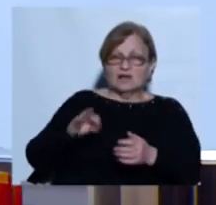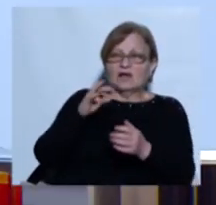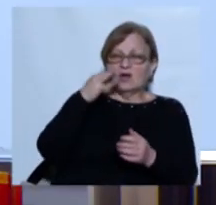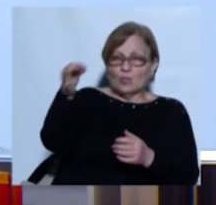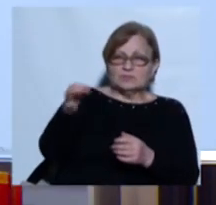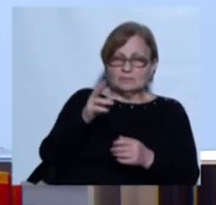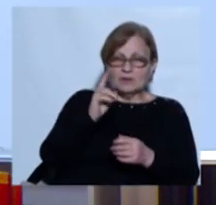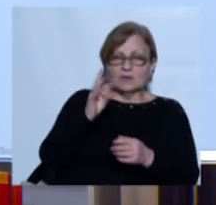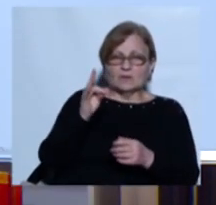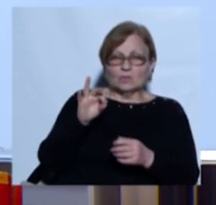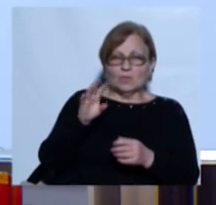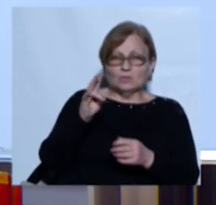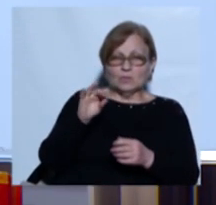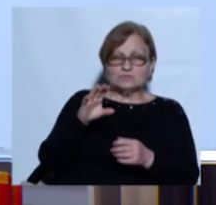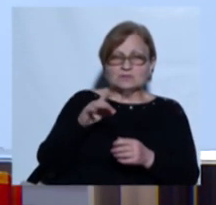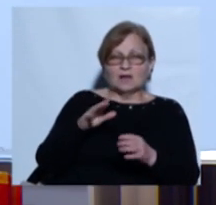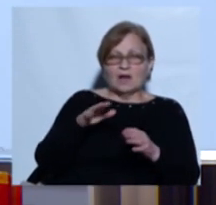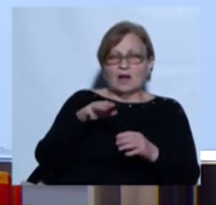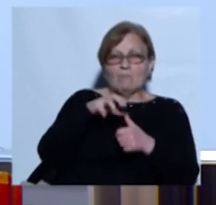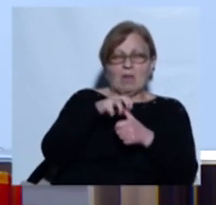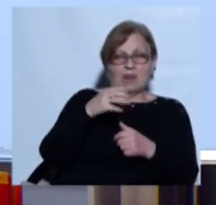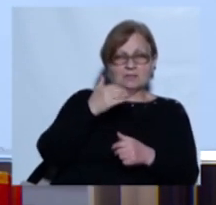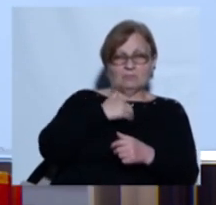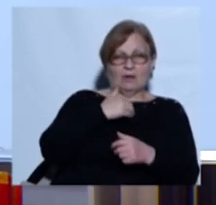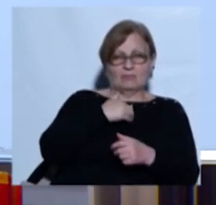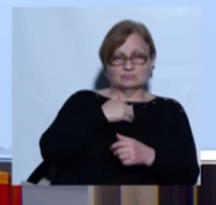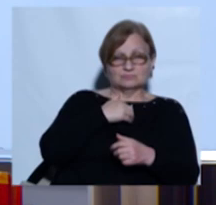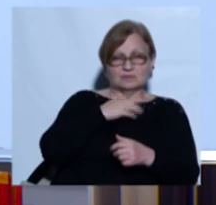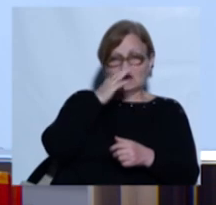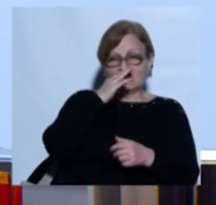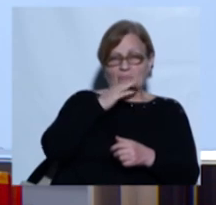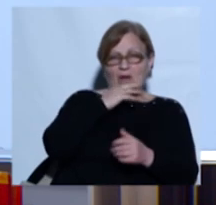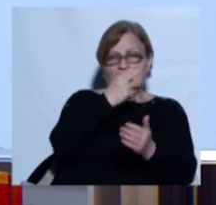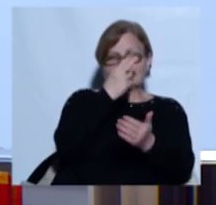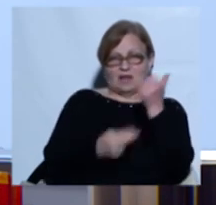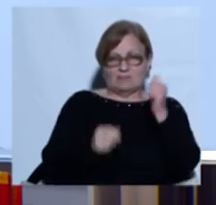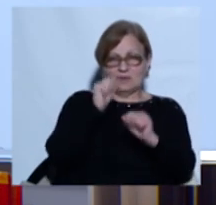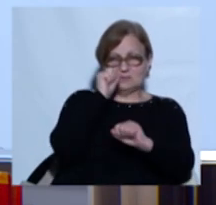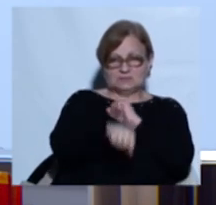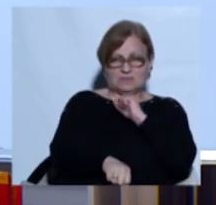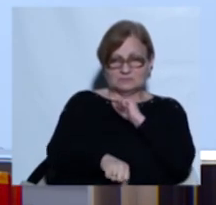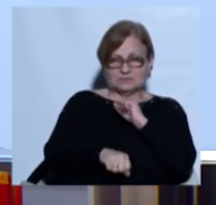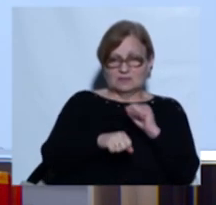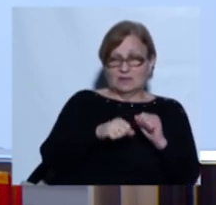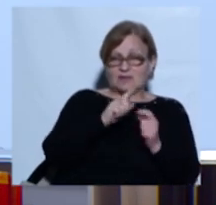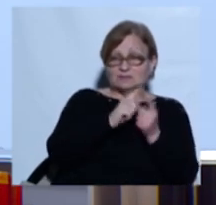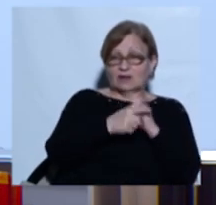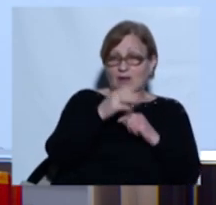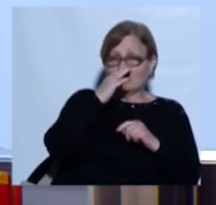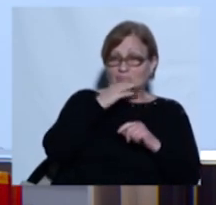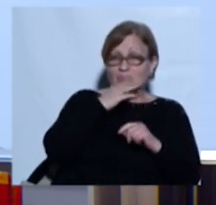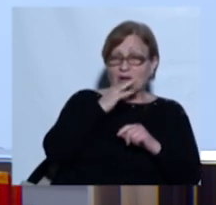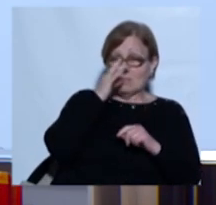კრონოს, თუ გახსოვთ, რომელსაც მოუნდება რა? ბელადობა, ხო? და მამას დაამარცხებს. და აი ასე მიმართავს ურანოსი,